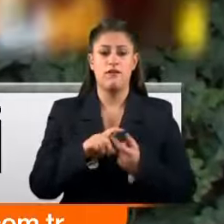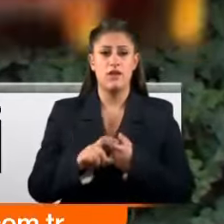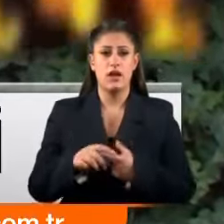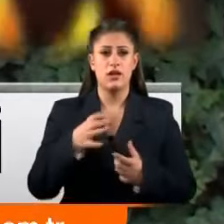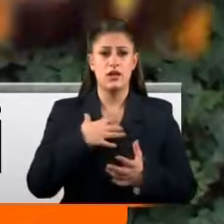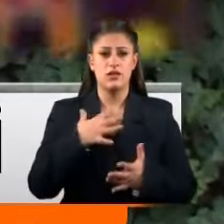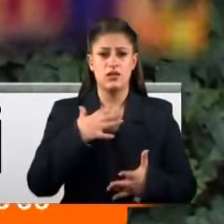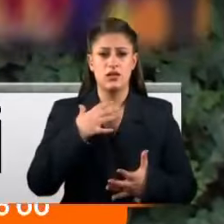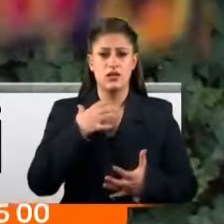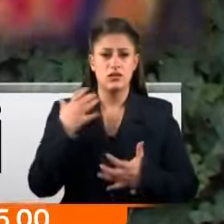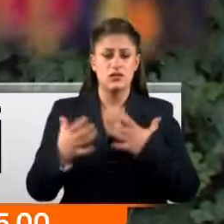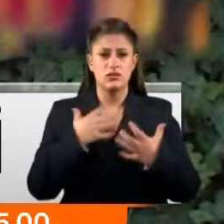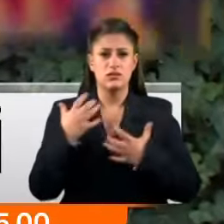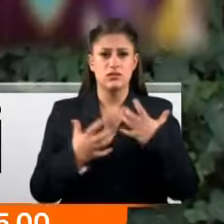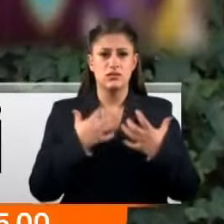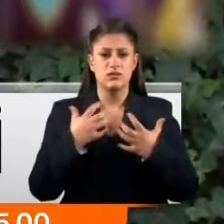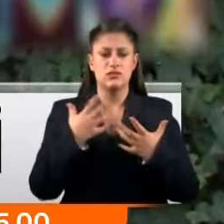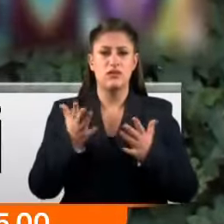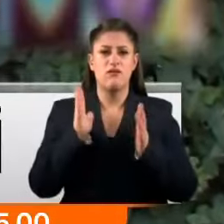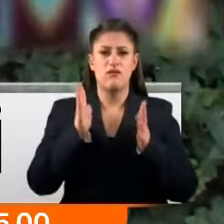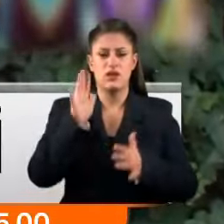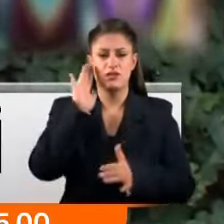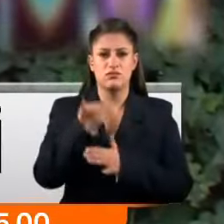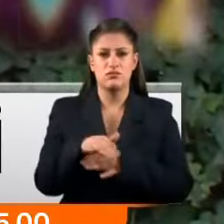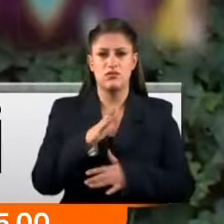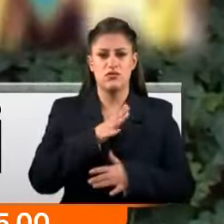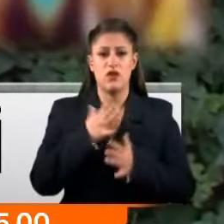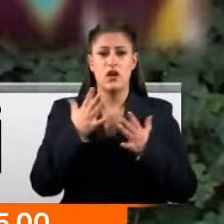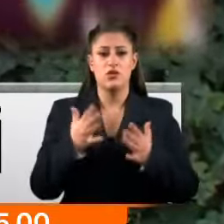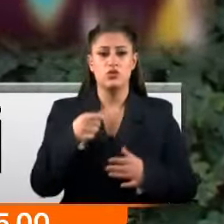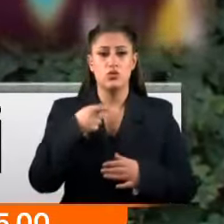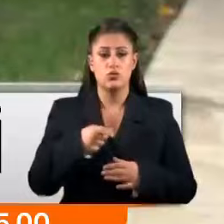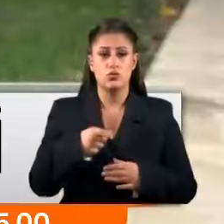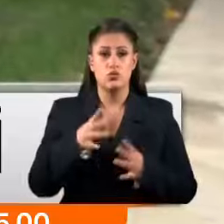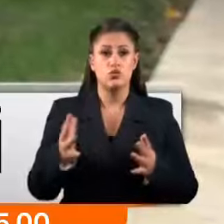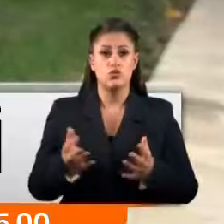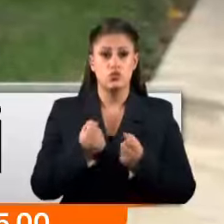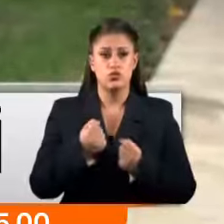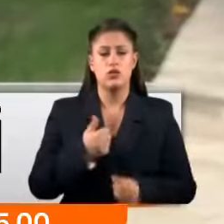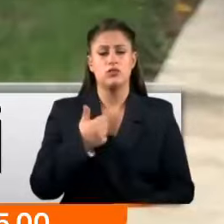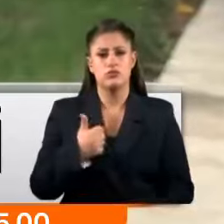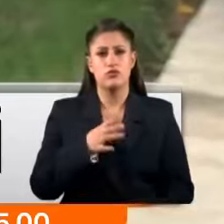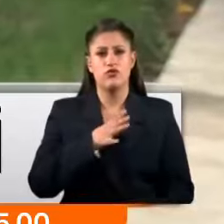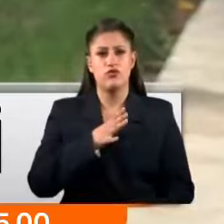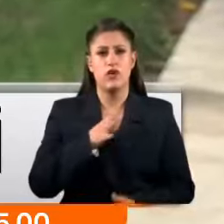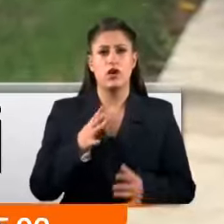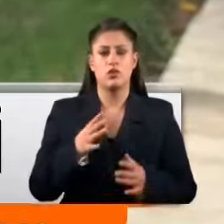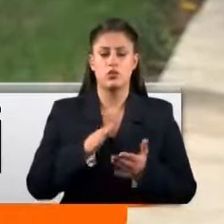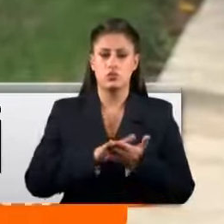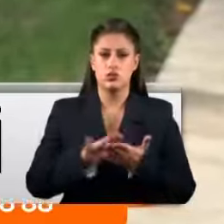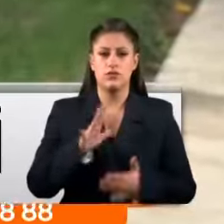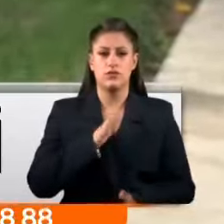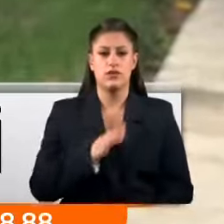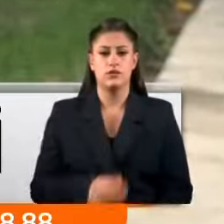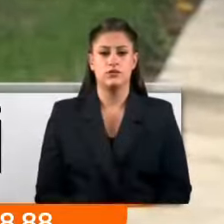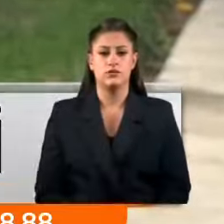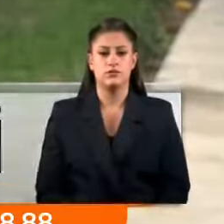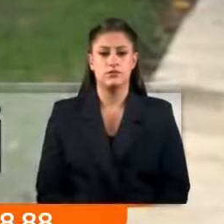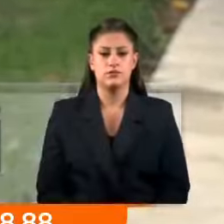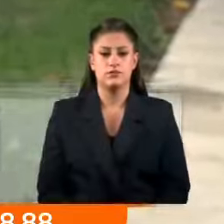çırpındıkça daha da batıyorsunuz. Ancak bunun tedavisi mümkün. Ailem sağ olsun hep yanımda destek oldular. Ben iki kere intihar